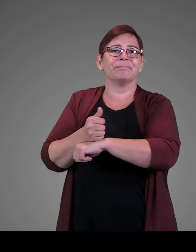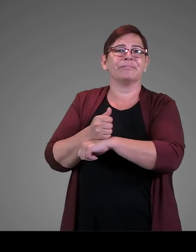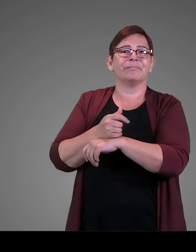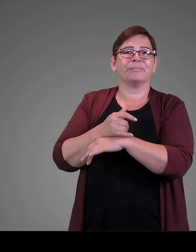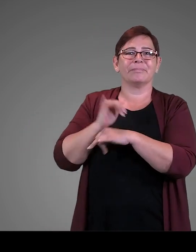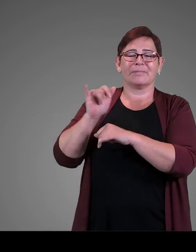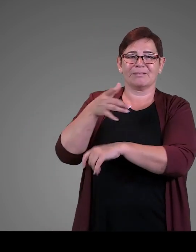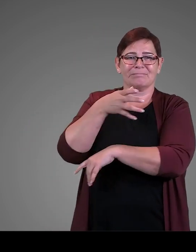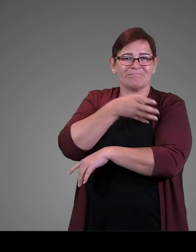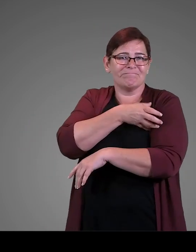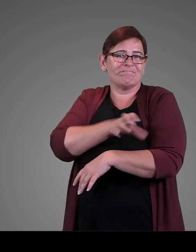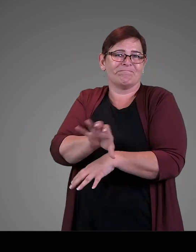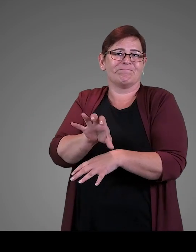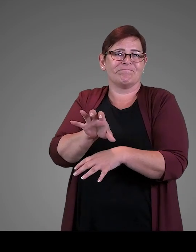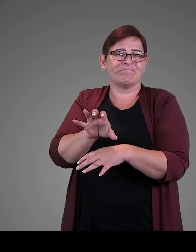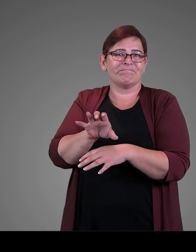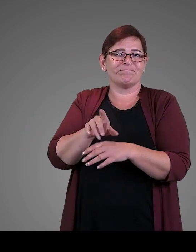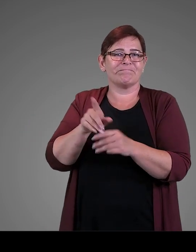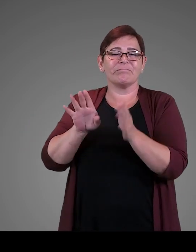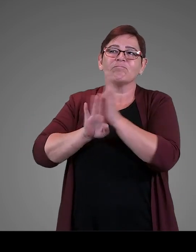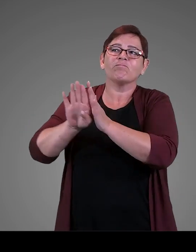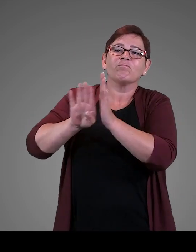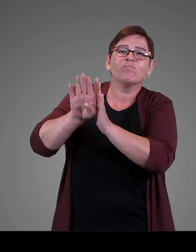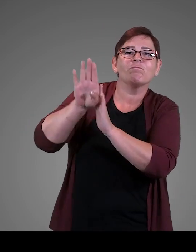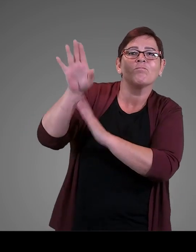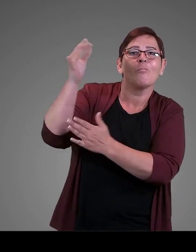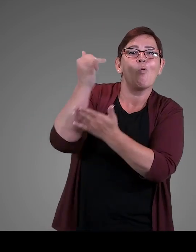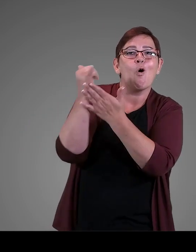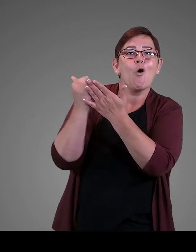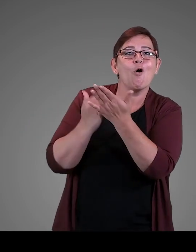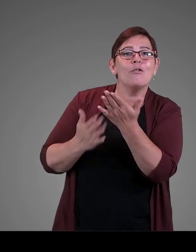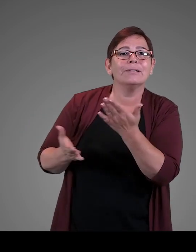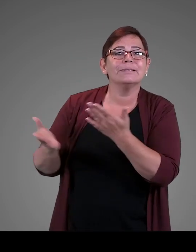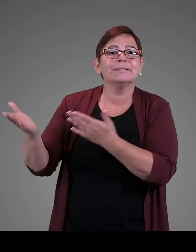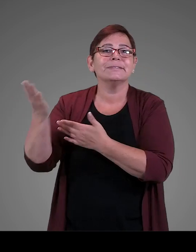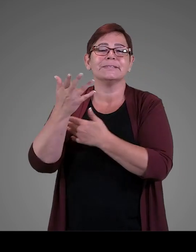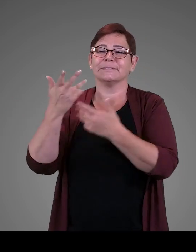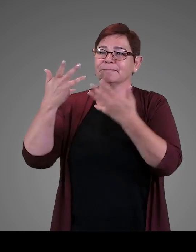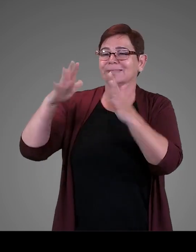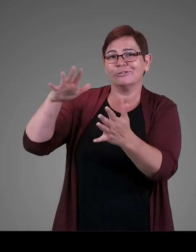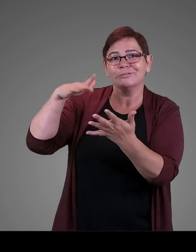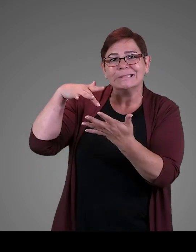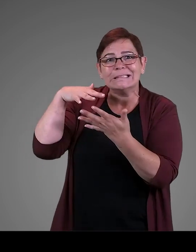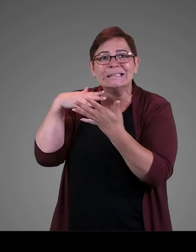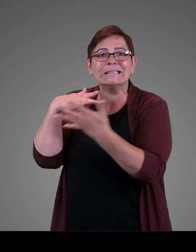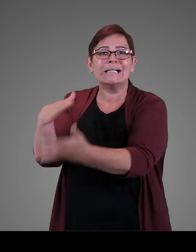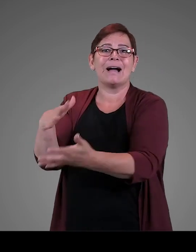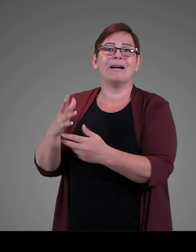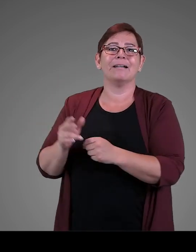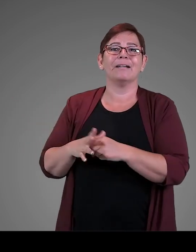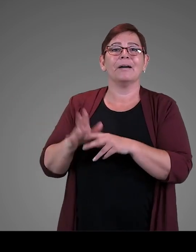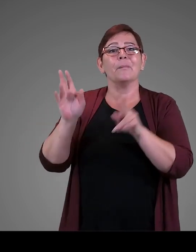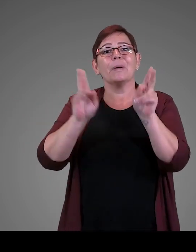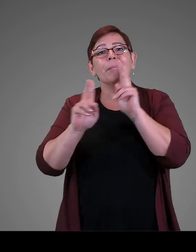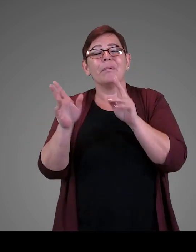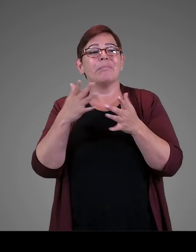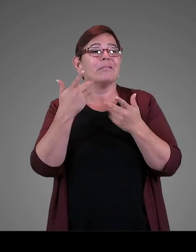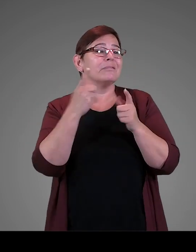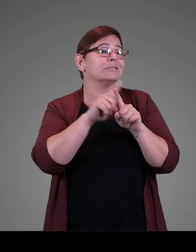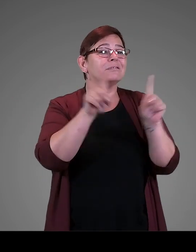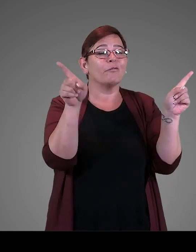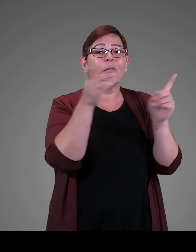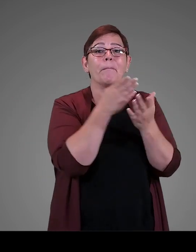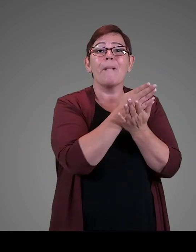qui permettent à des gens, autant des gens de la relève qui viennent peut-être de finir leurs études, mais aussi des gens